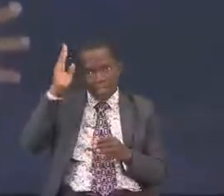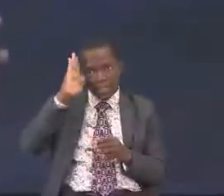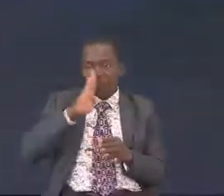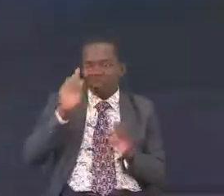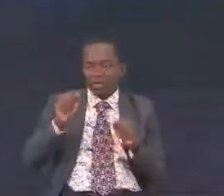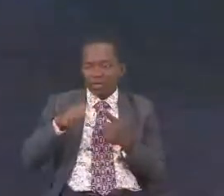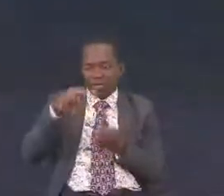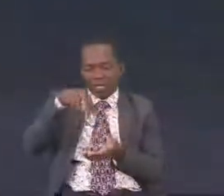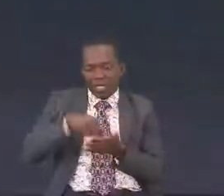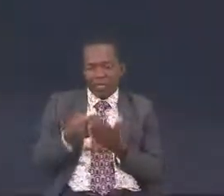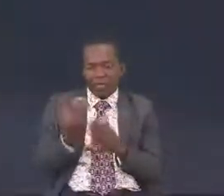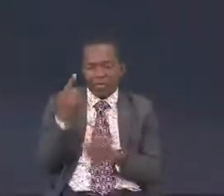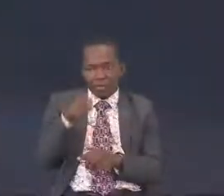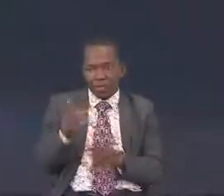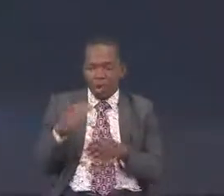tu vivras,